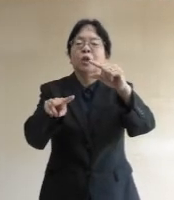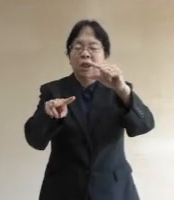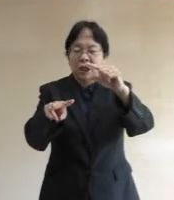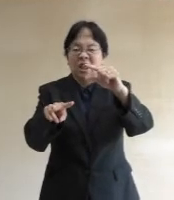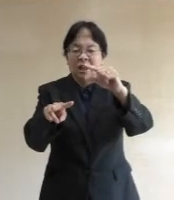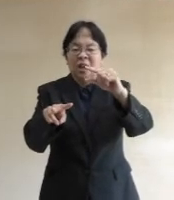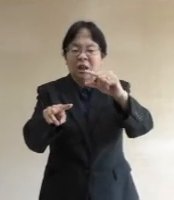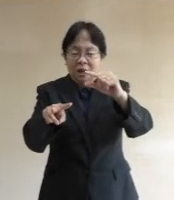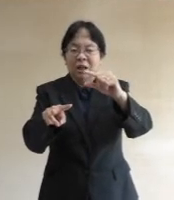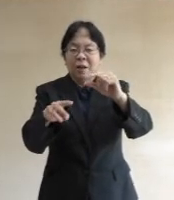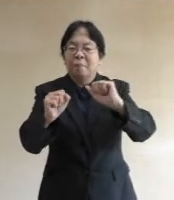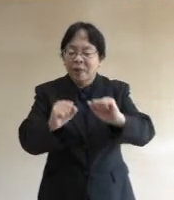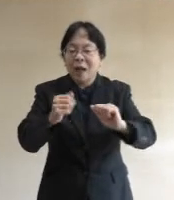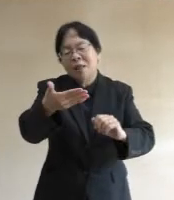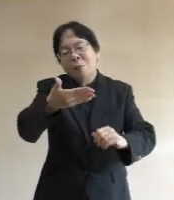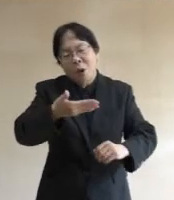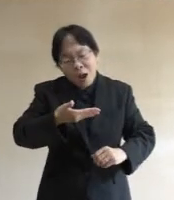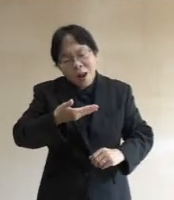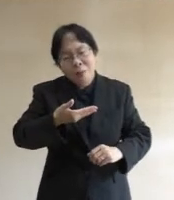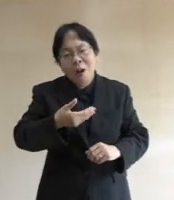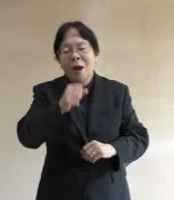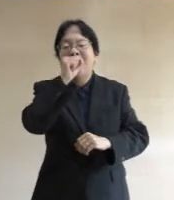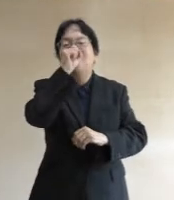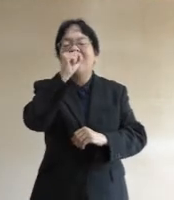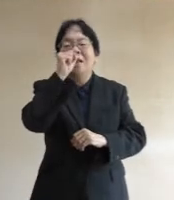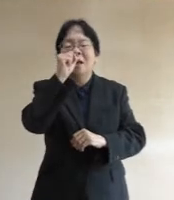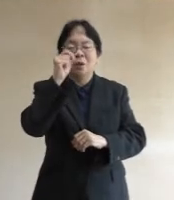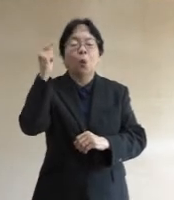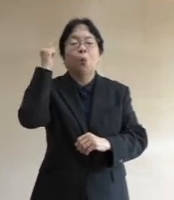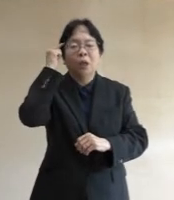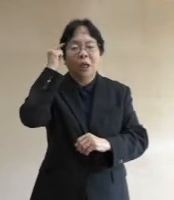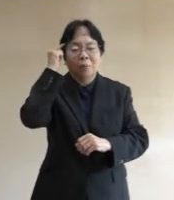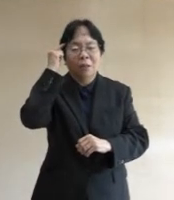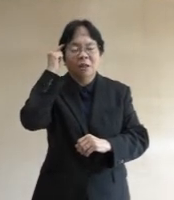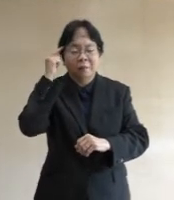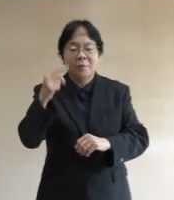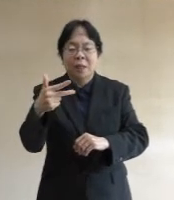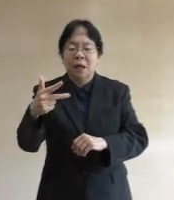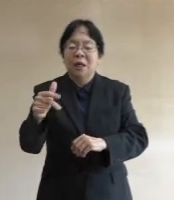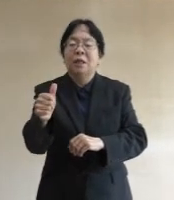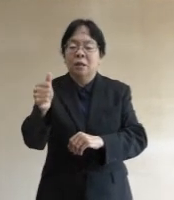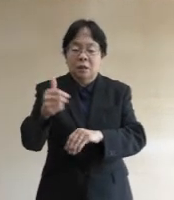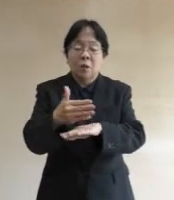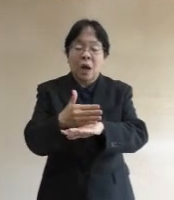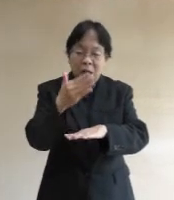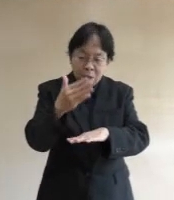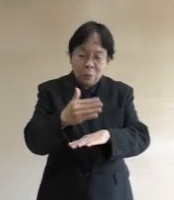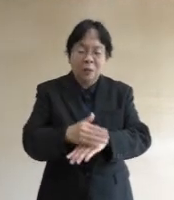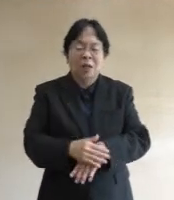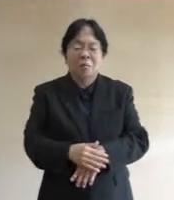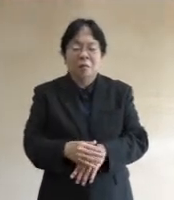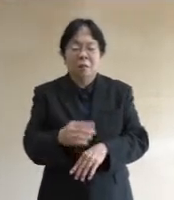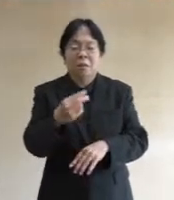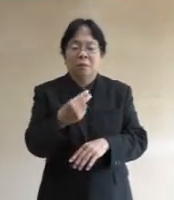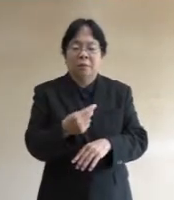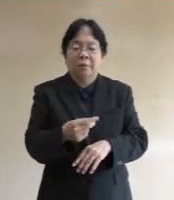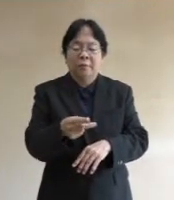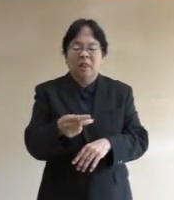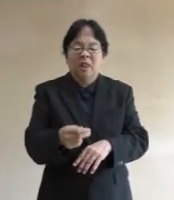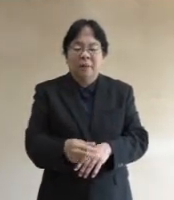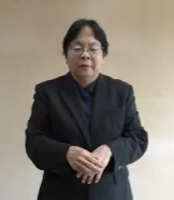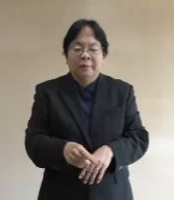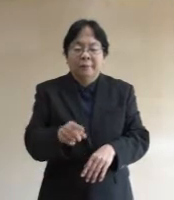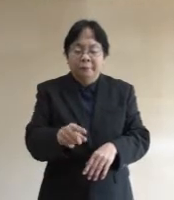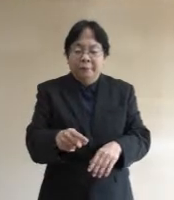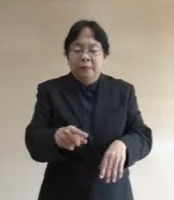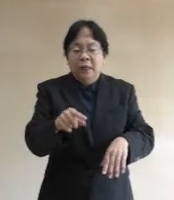に中心にそういったのをやっていただけるといいなっていうふうに思ってます。 ありがとうござい